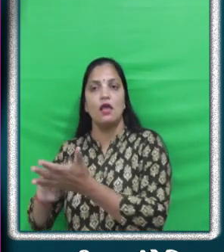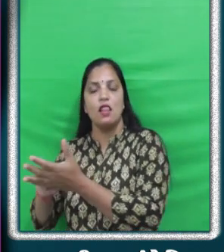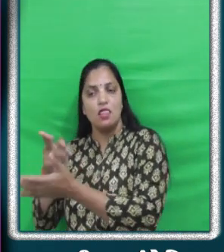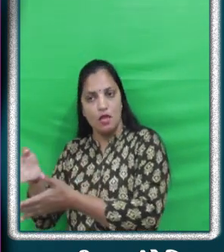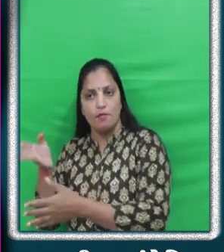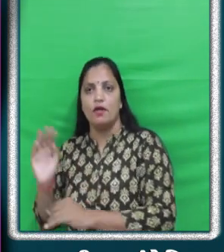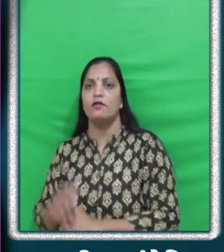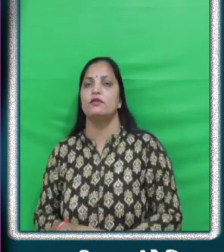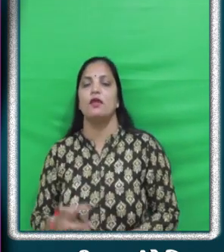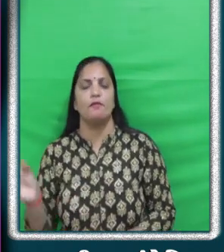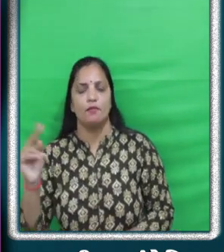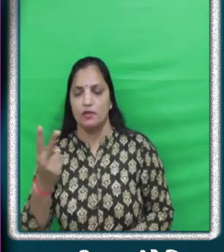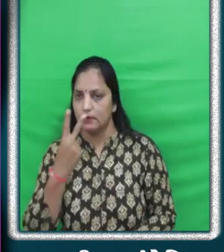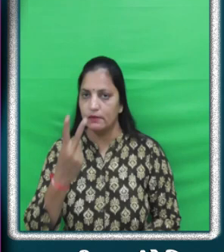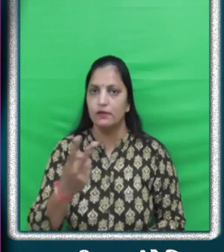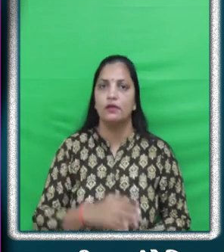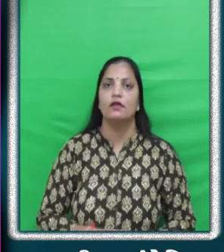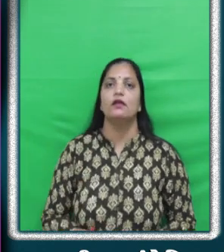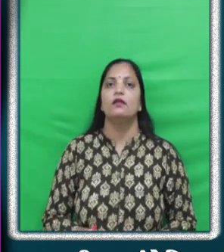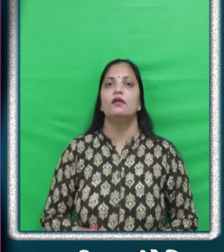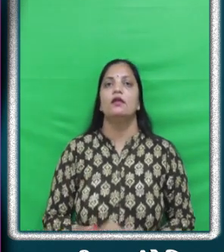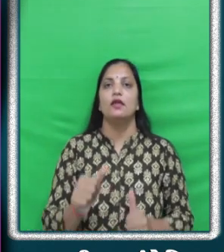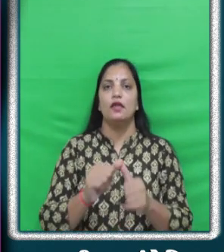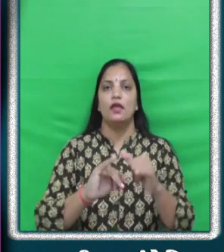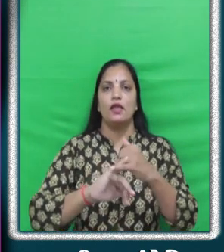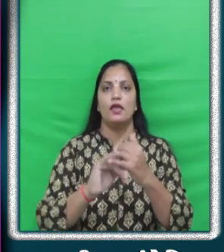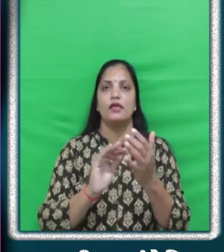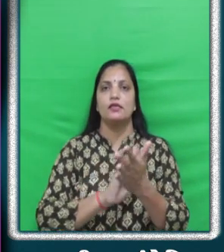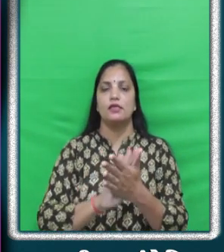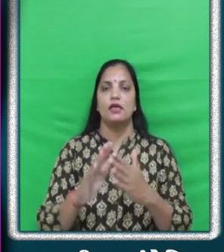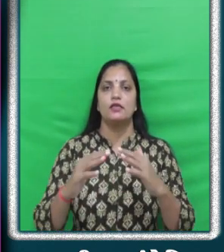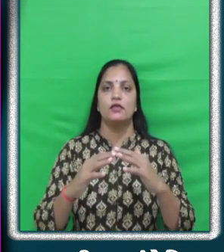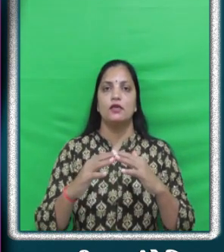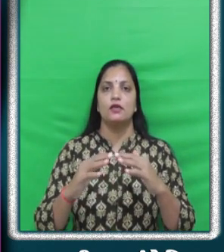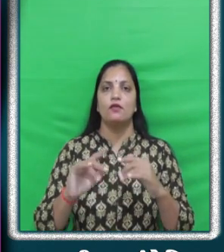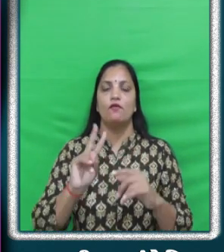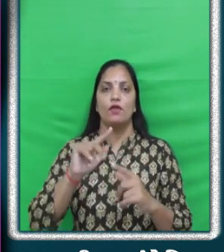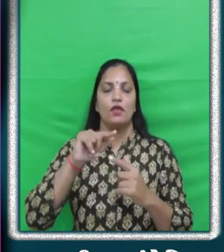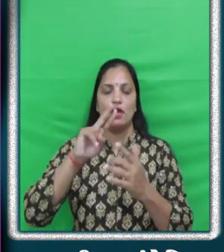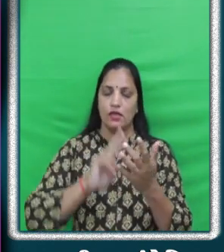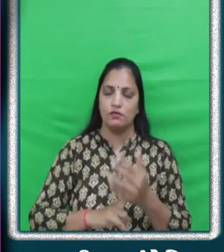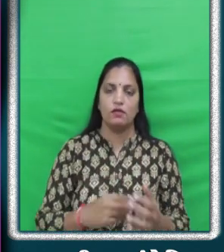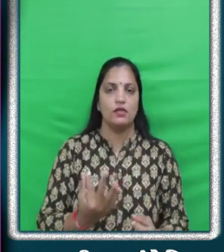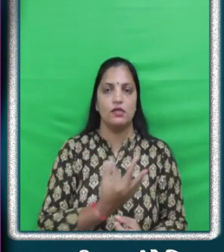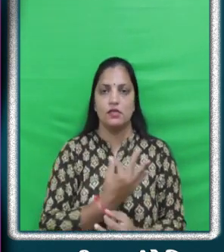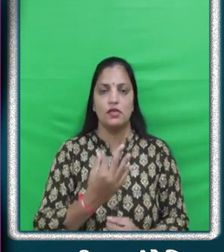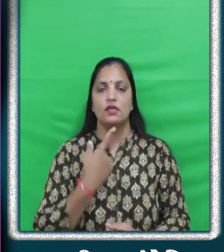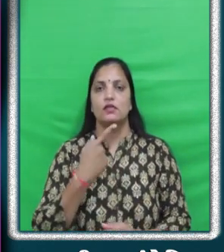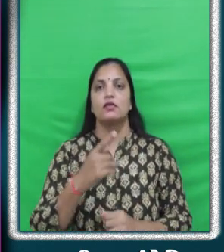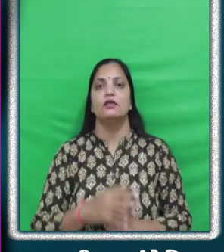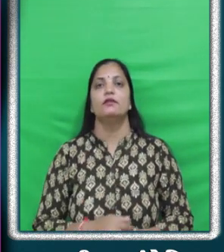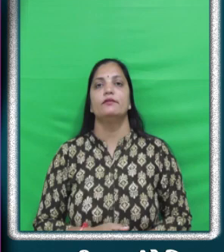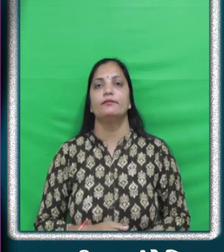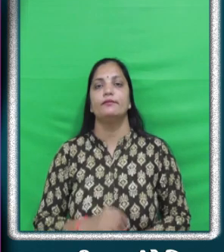तो ये जराक टैली करी ले। बराबर छे। अश्विन कहे छे जलवाहिनी की, वेरी गुड।